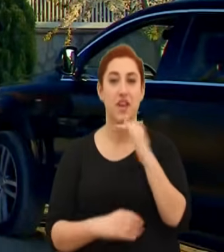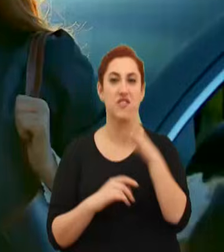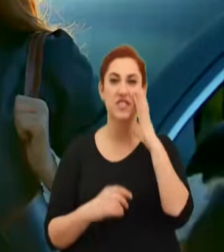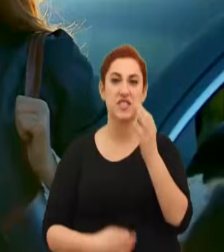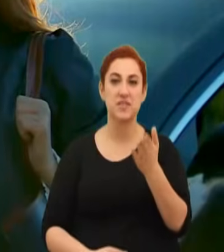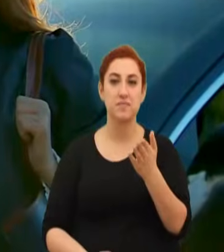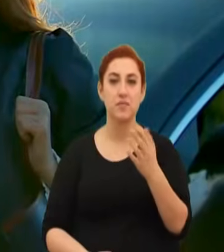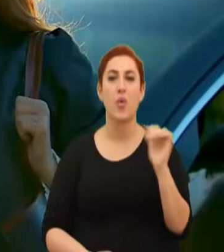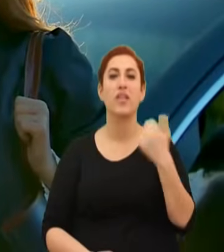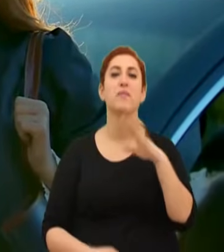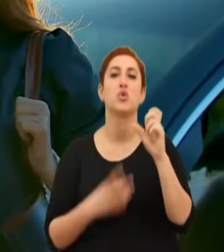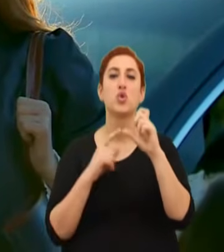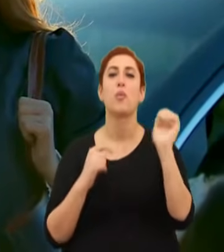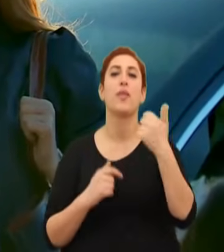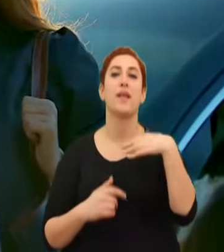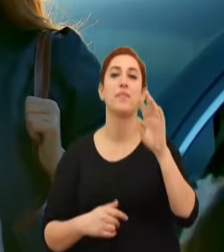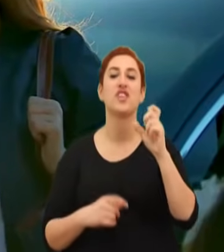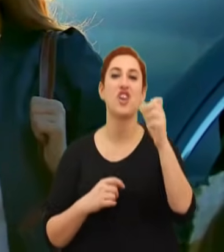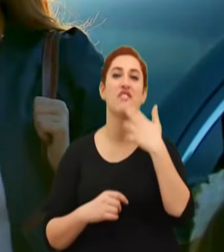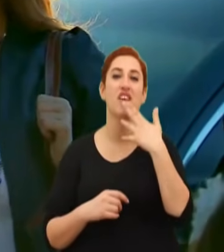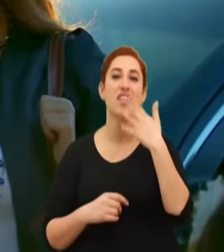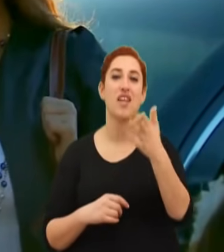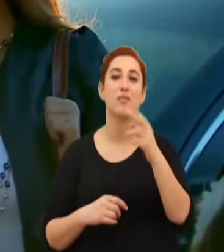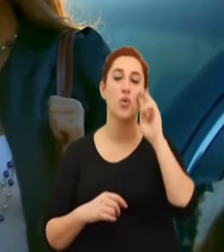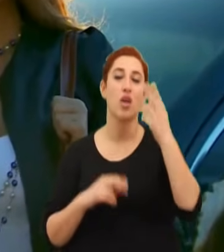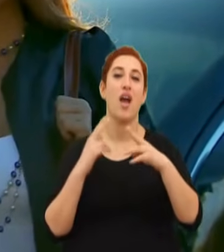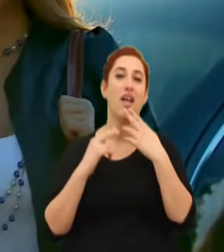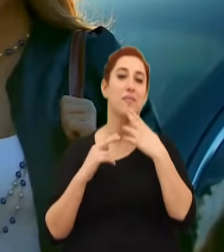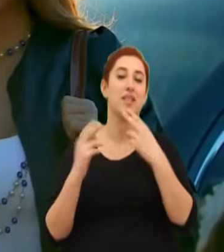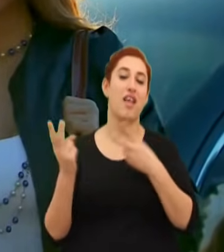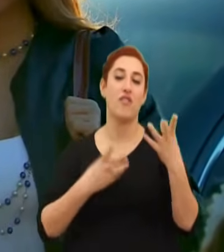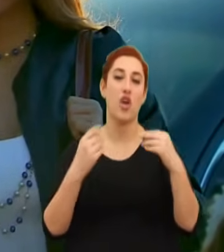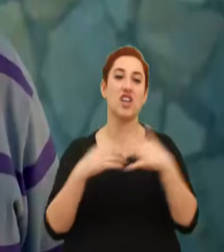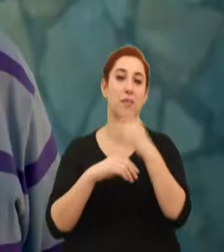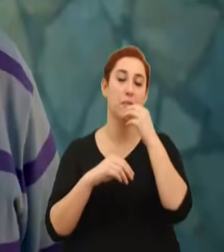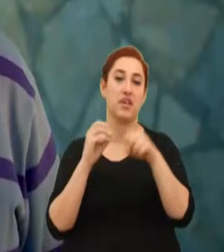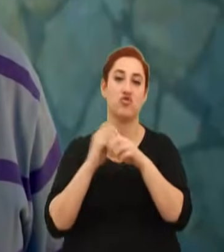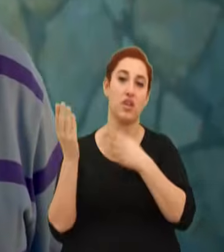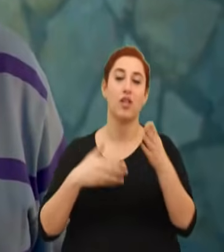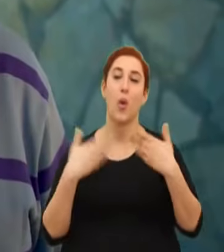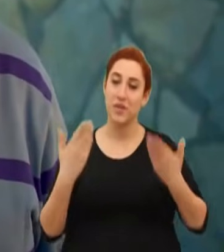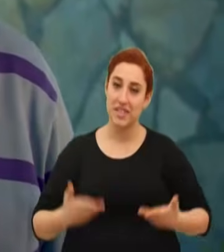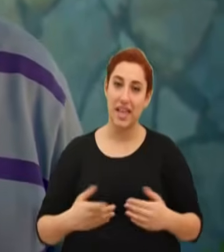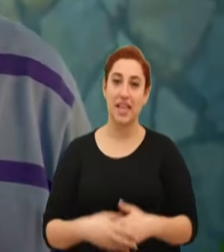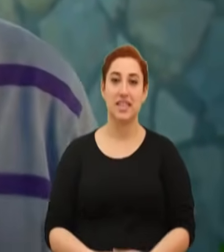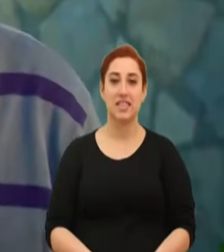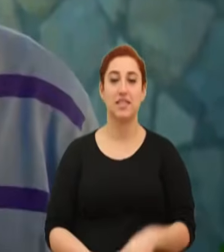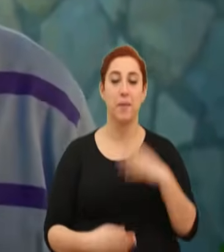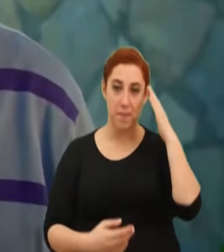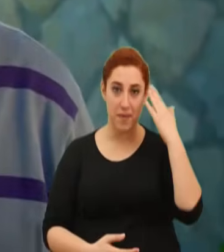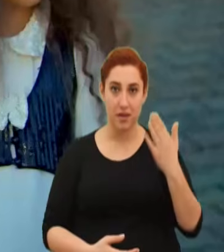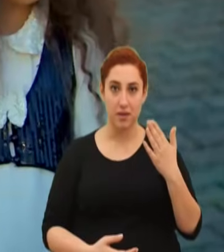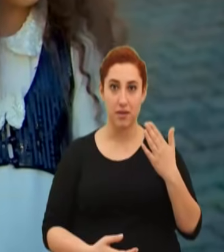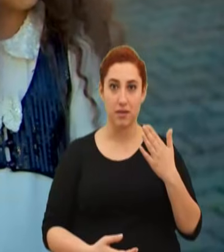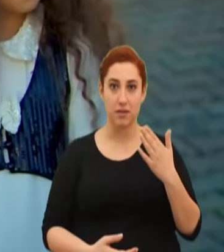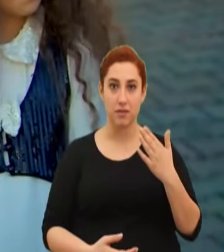Misafirlerimiz kim? Önemli değil Şükrücüğüm, önemli değil. Cavidan Hanım, Rüyam Hanım'ın davetlisi olarak akşam yemeğine geldi. Hoş geldiniz. Hoş